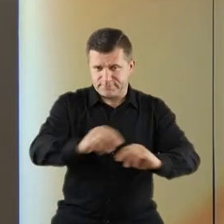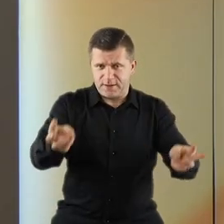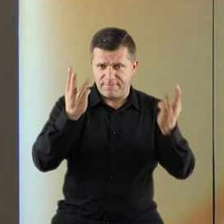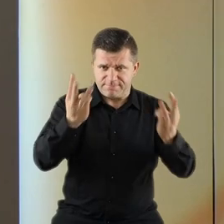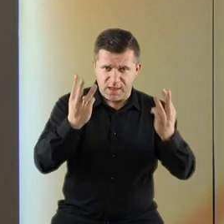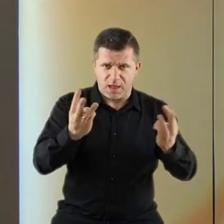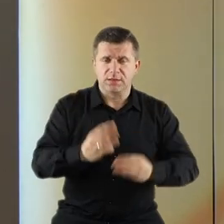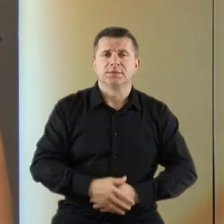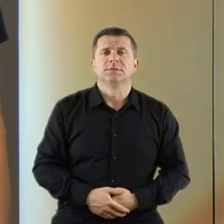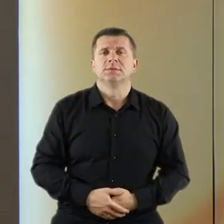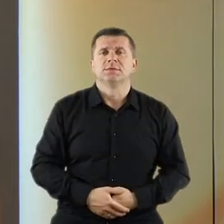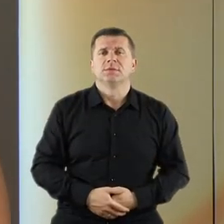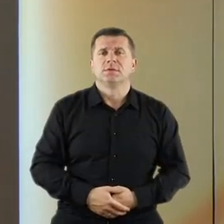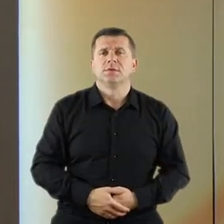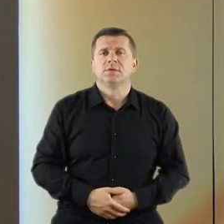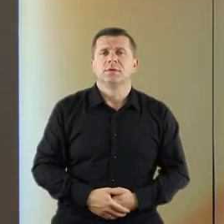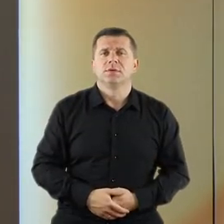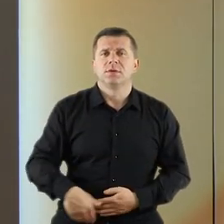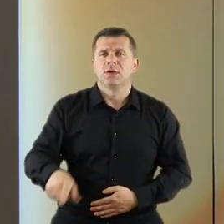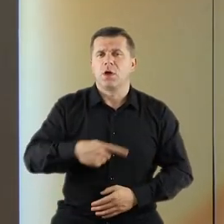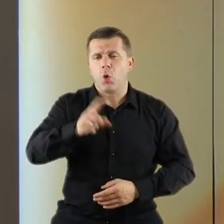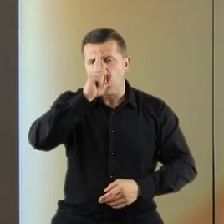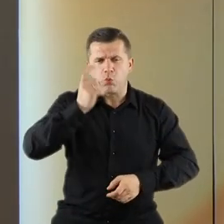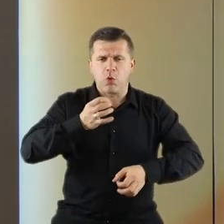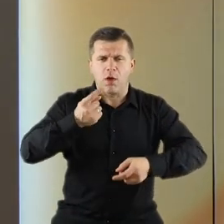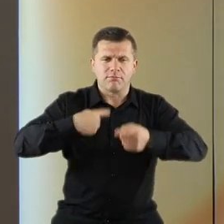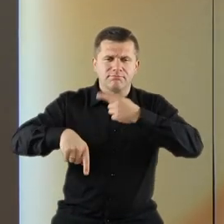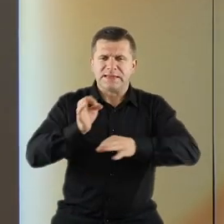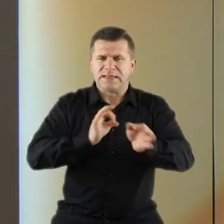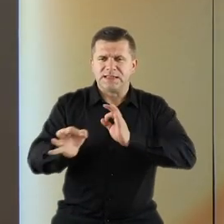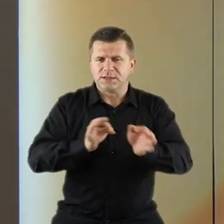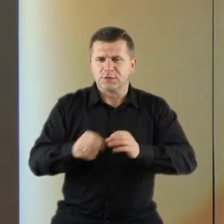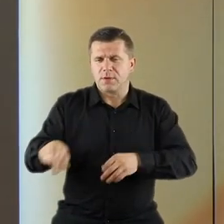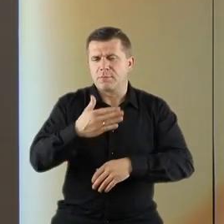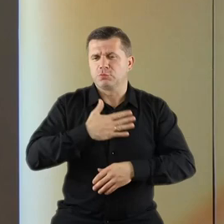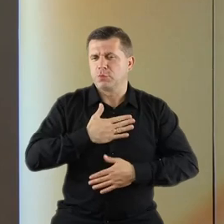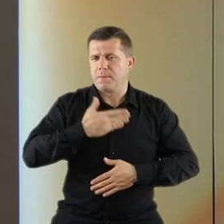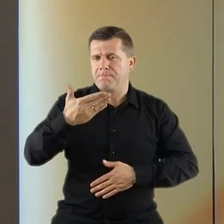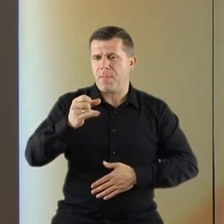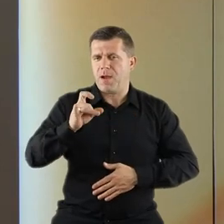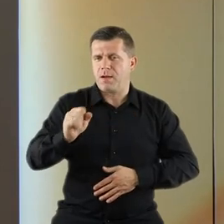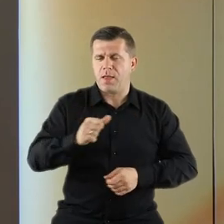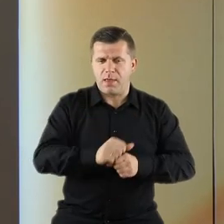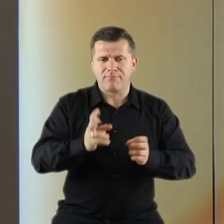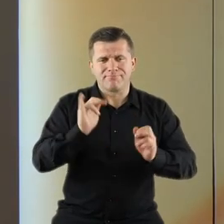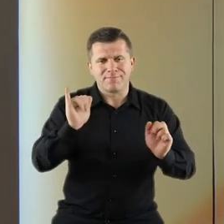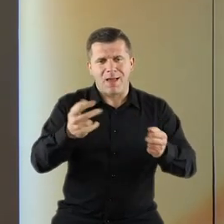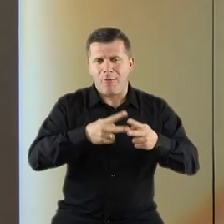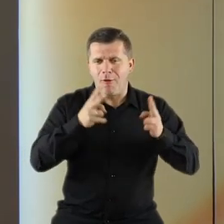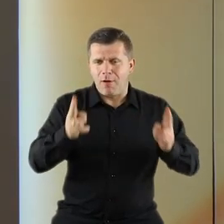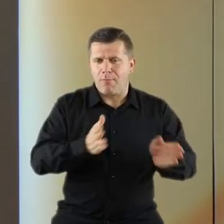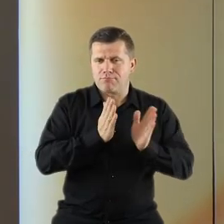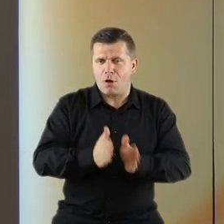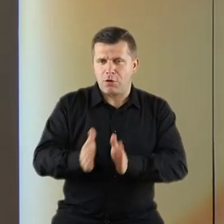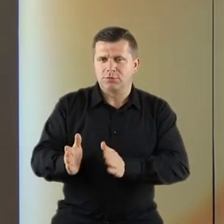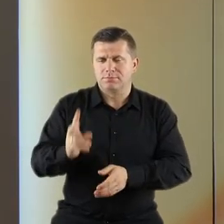to to że ten ludowy rytuał magiczny przebiega w określonym porządku według określonego